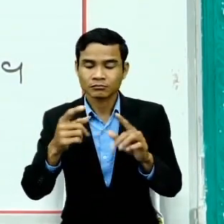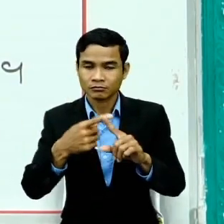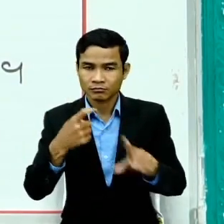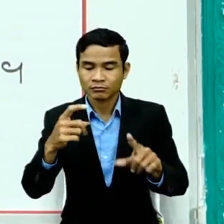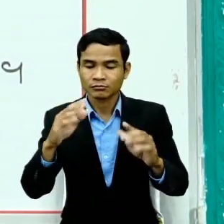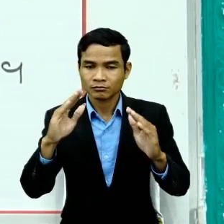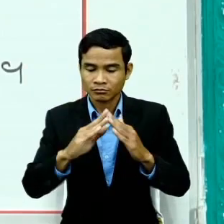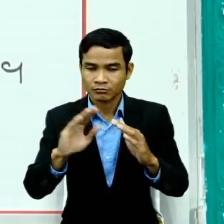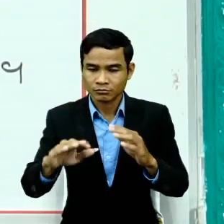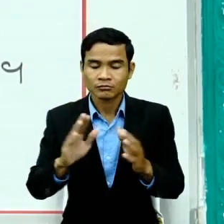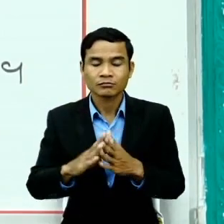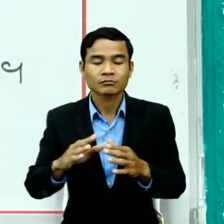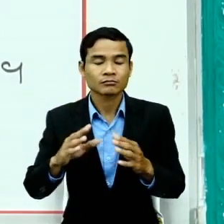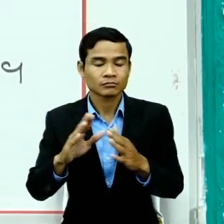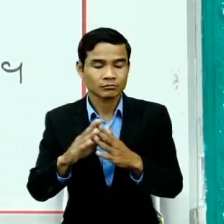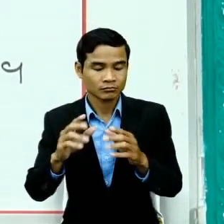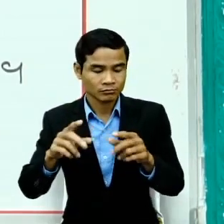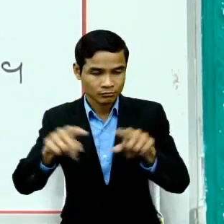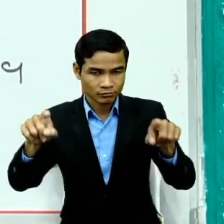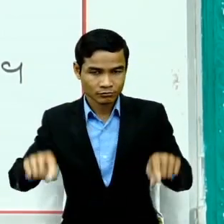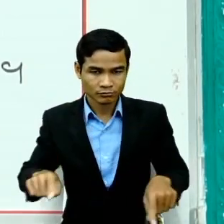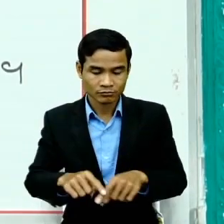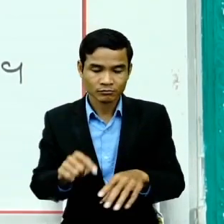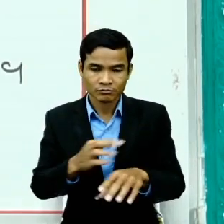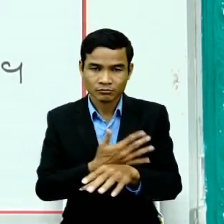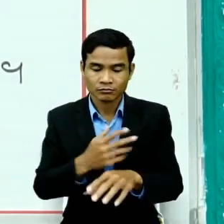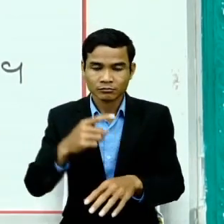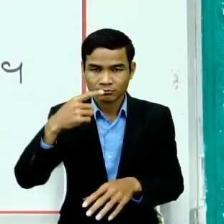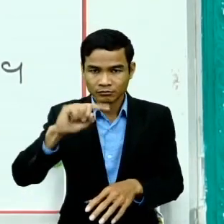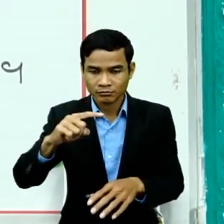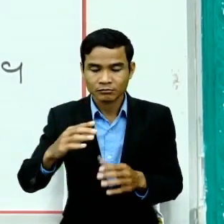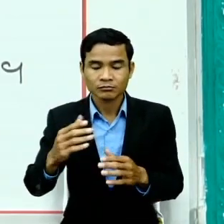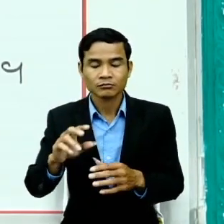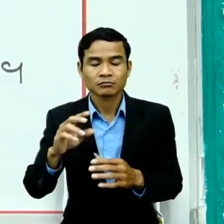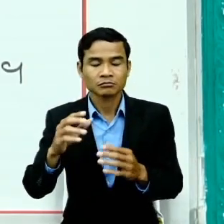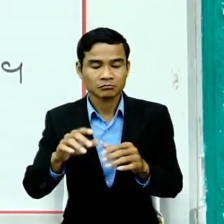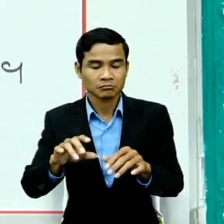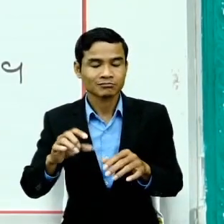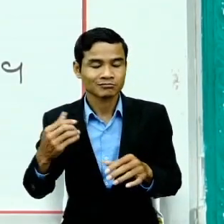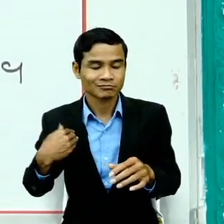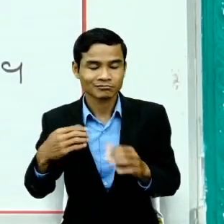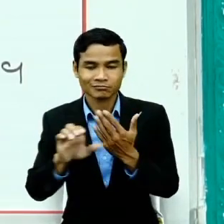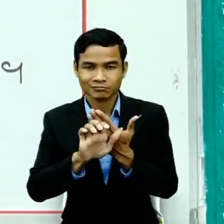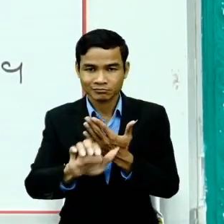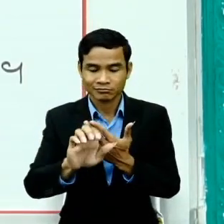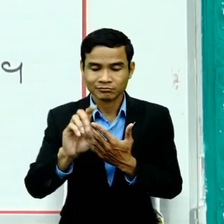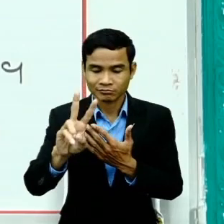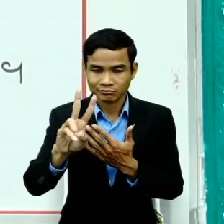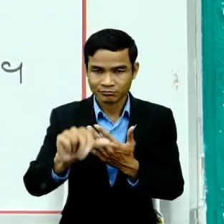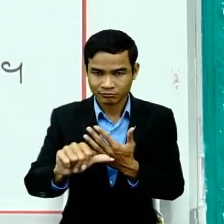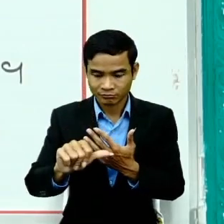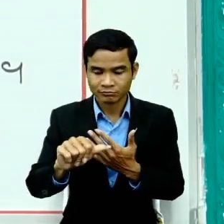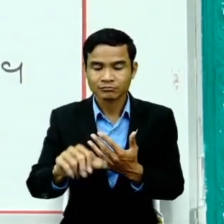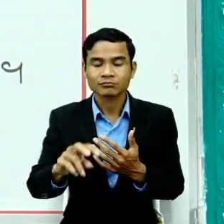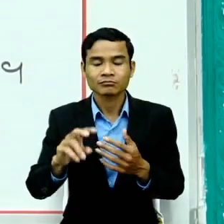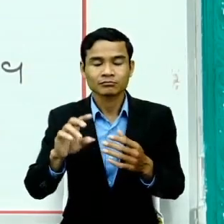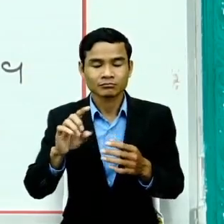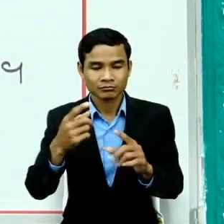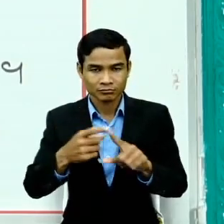chầm cá bốt miên chầm ngái pí rồi mát pí chầm cá mà cá